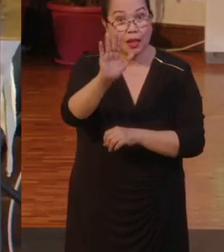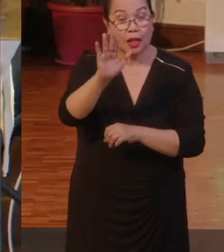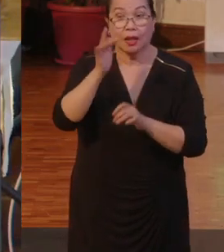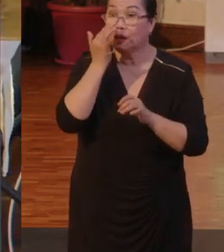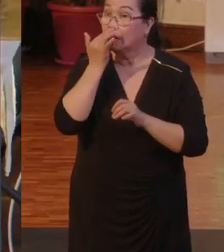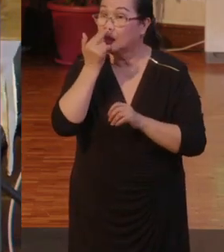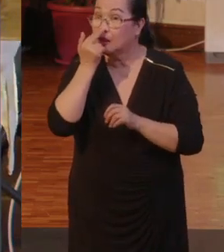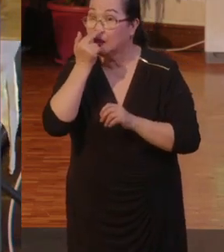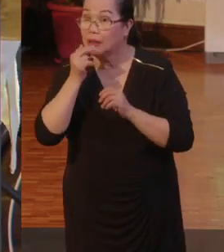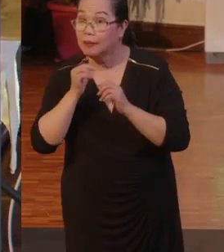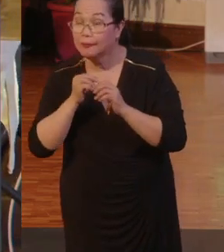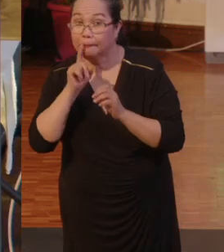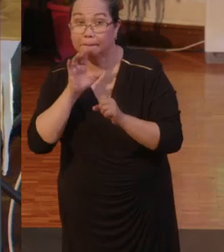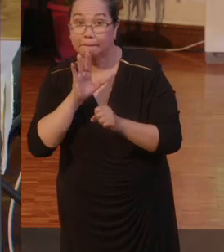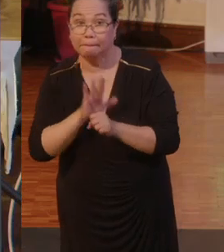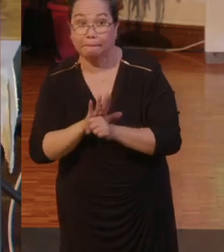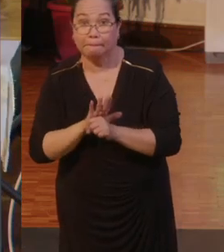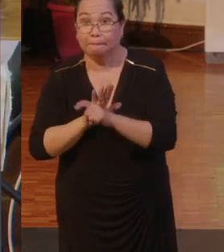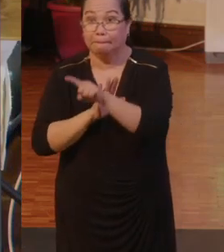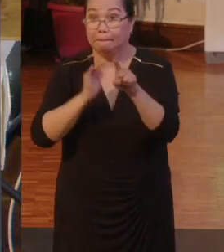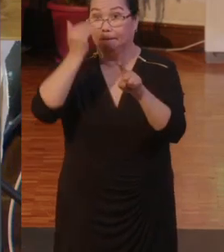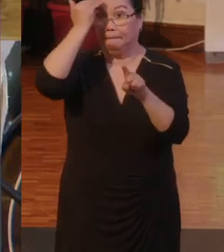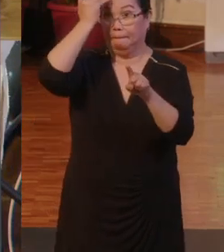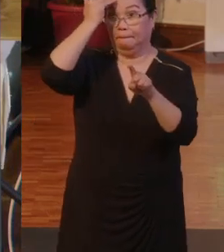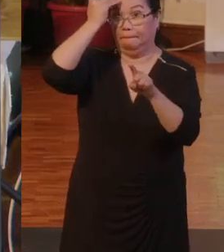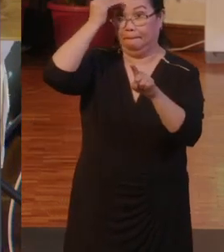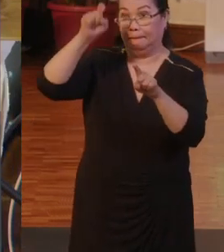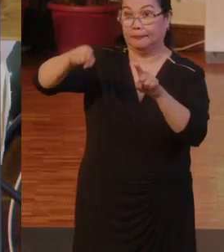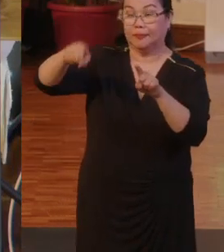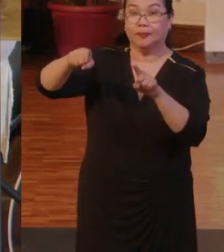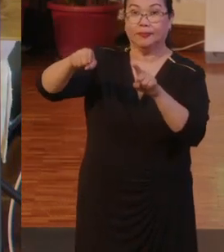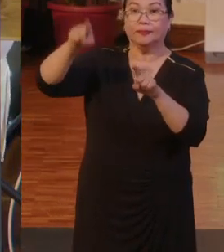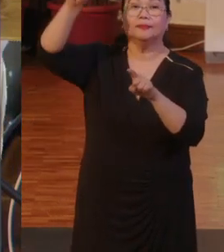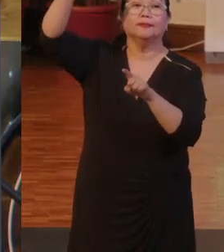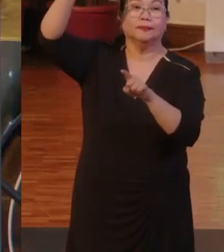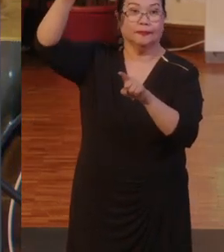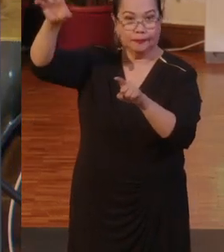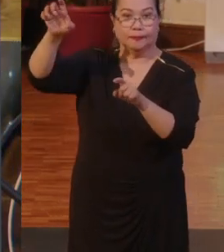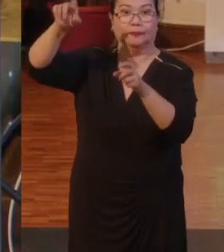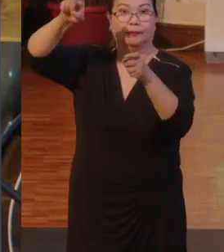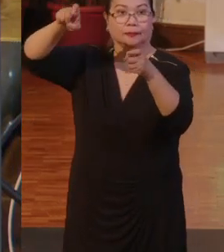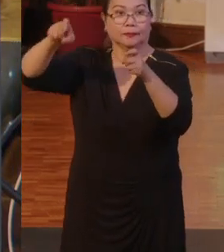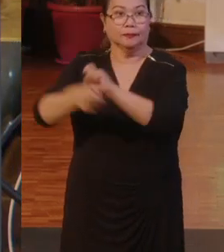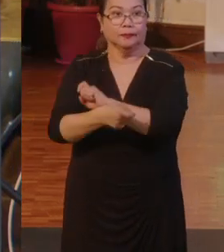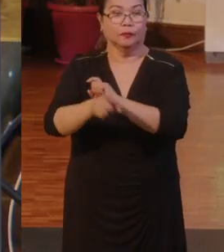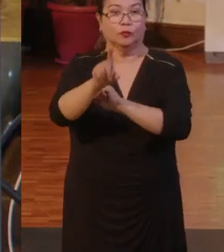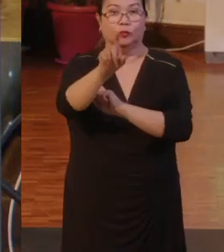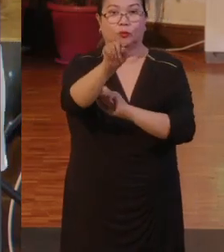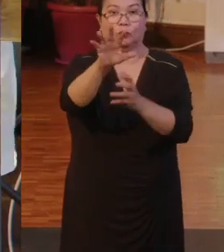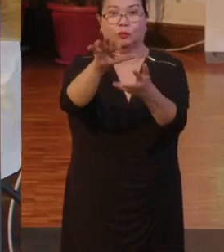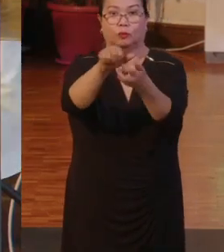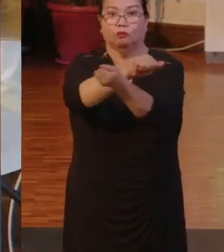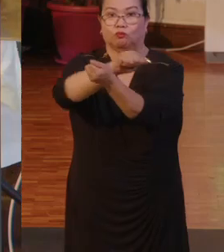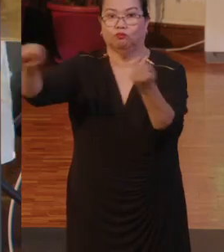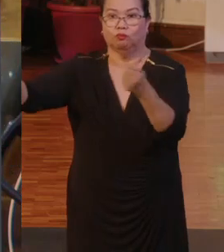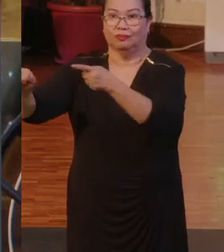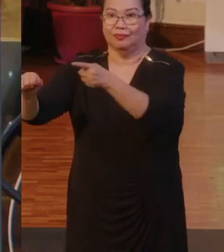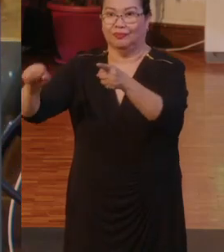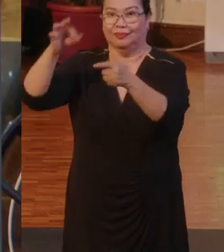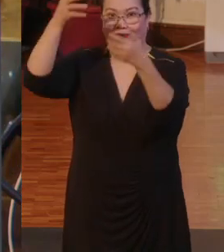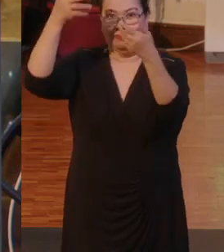your fathers served. Put away the gods. Bakit? Nasa kanila pa. Meron pa silang mga